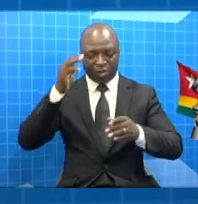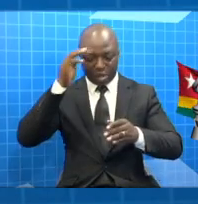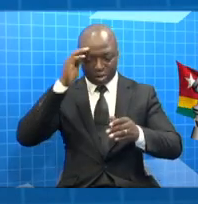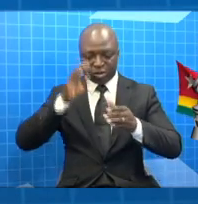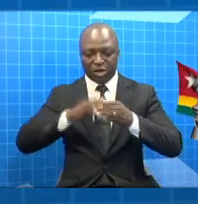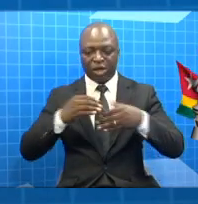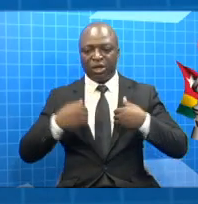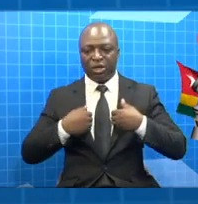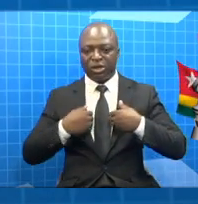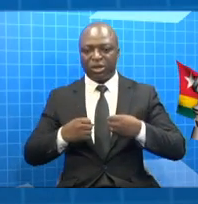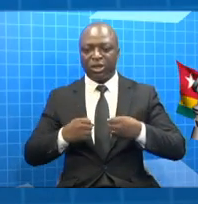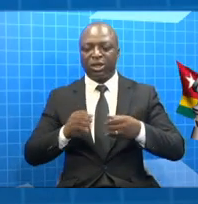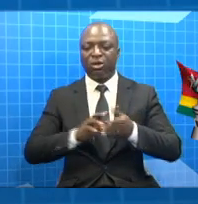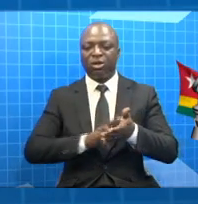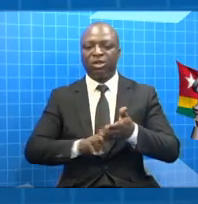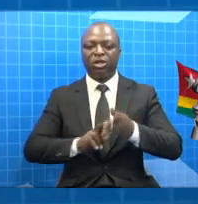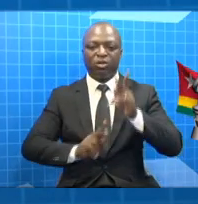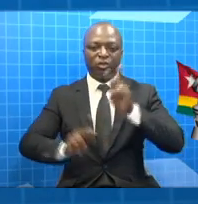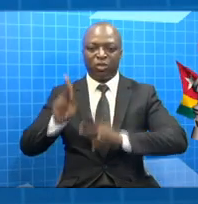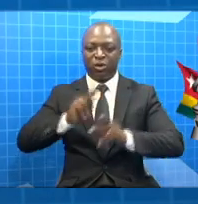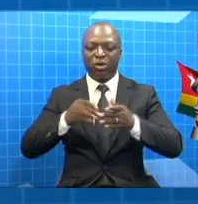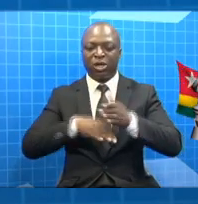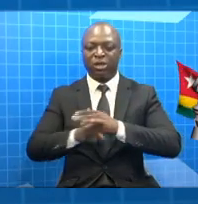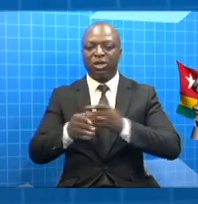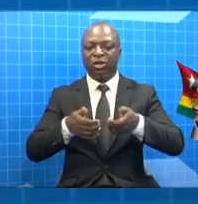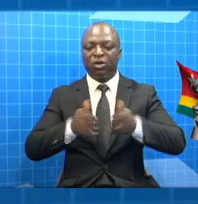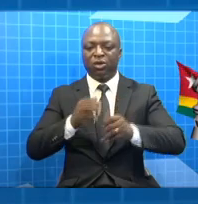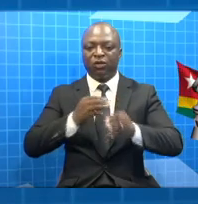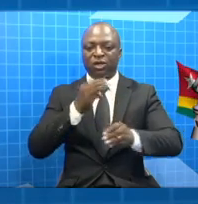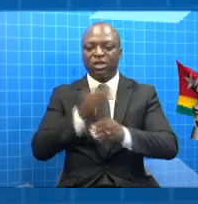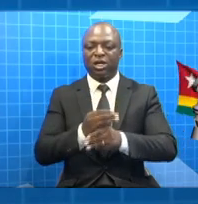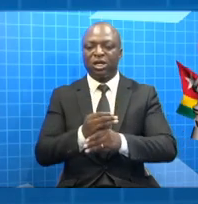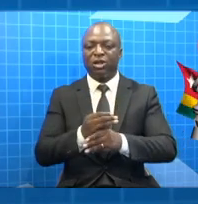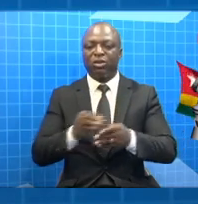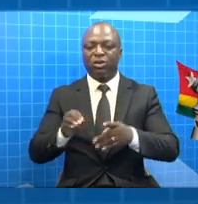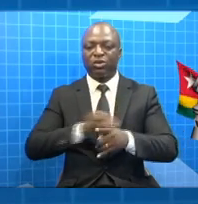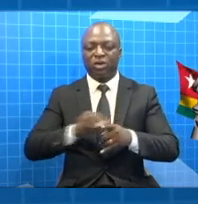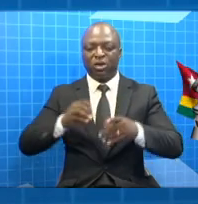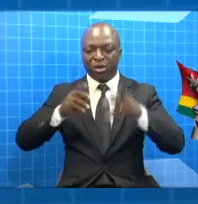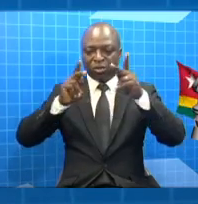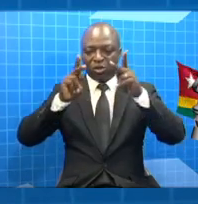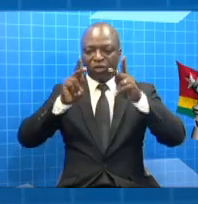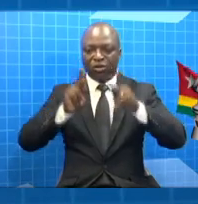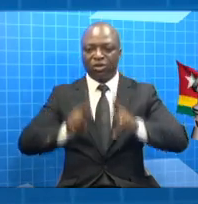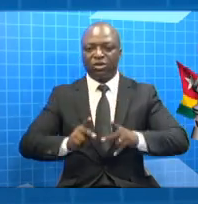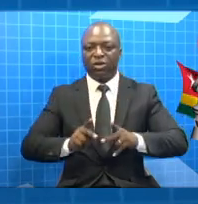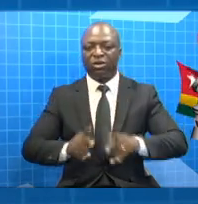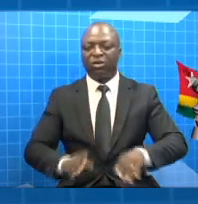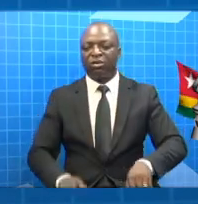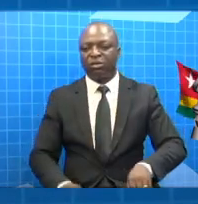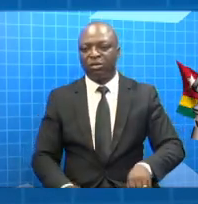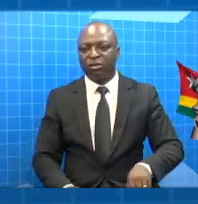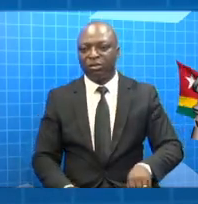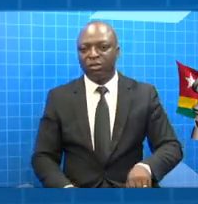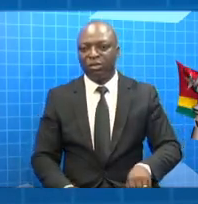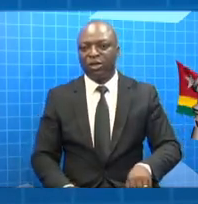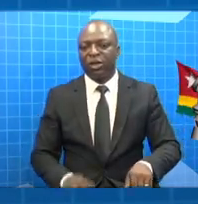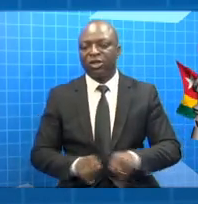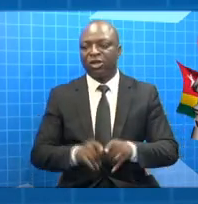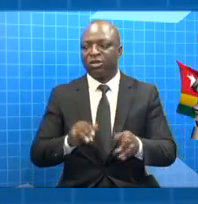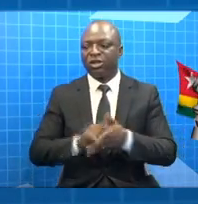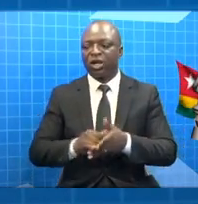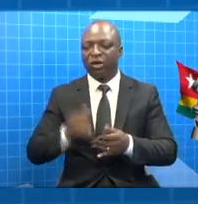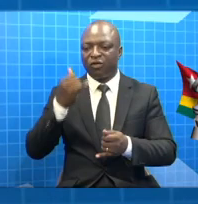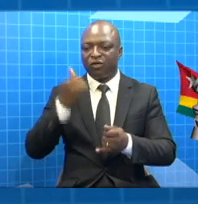de la Santé, de l'Hygiène publique et de l'accès universel aux soins, professeur Mustapha Mijiawa. C'est ainsi